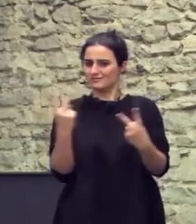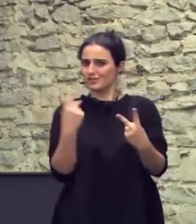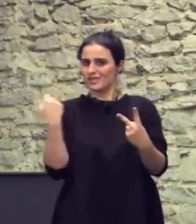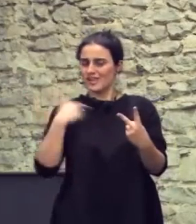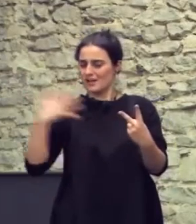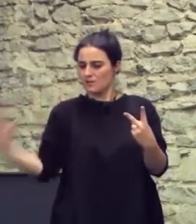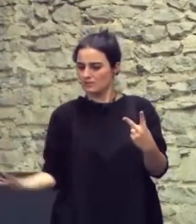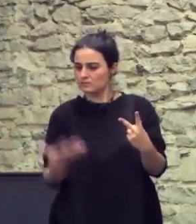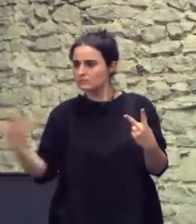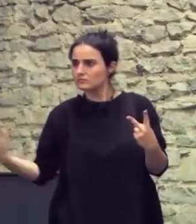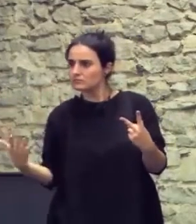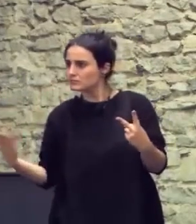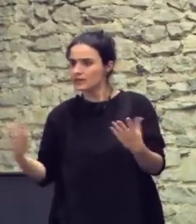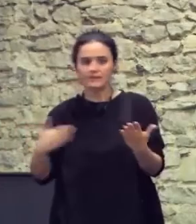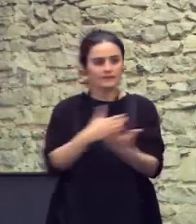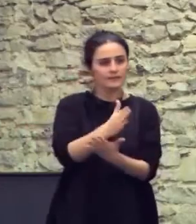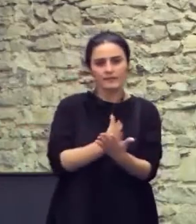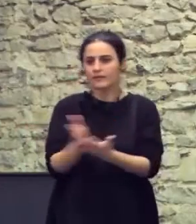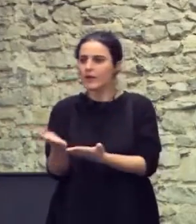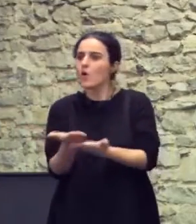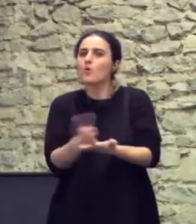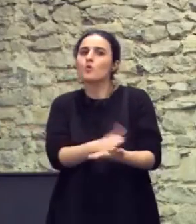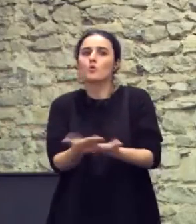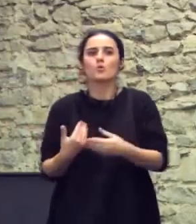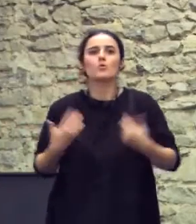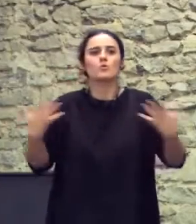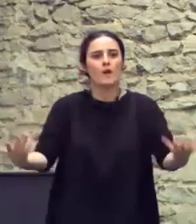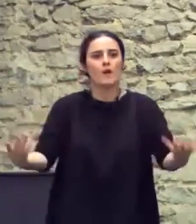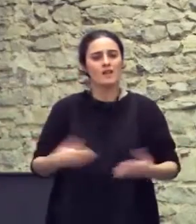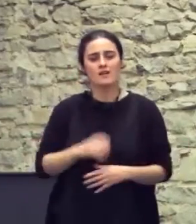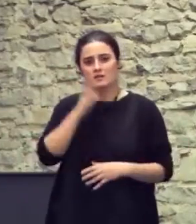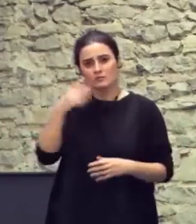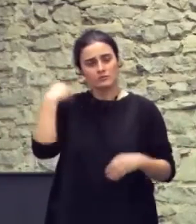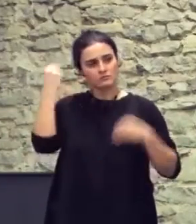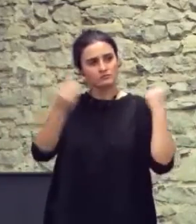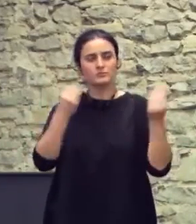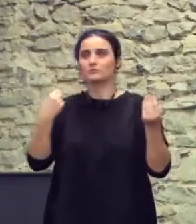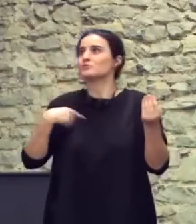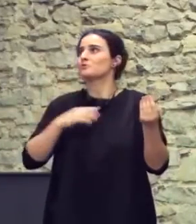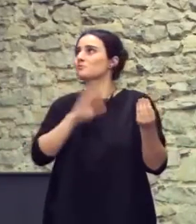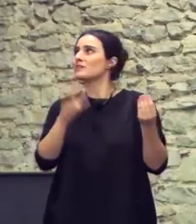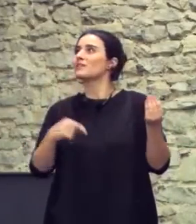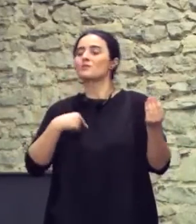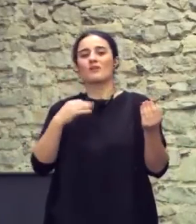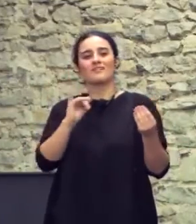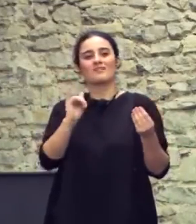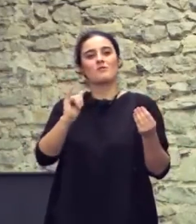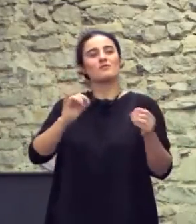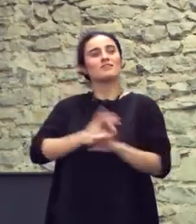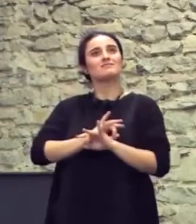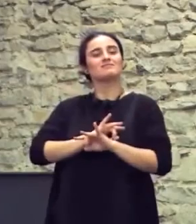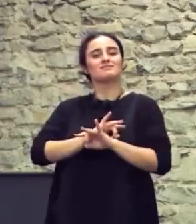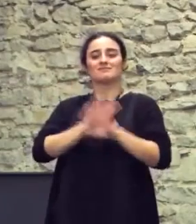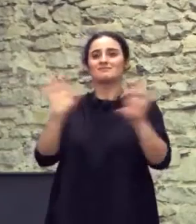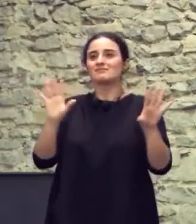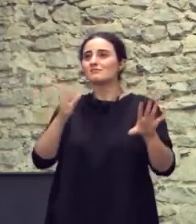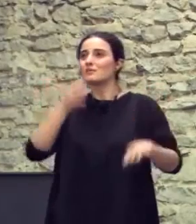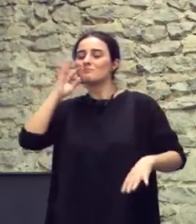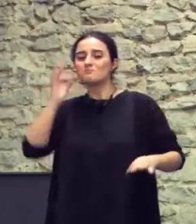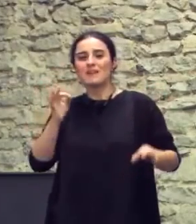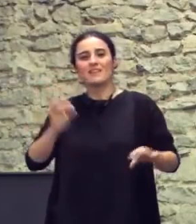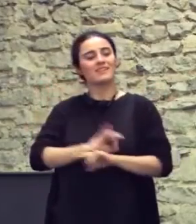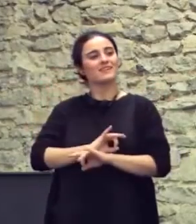gara aurroiei alde batera edo bestera. Zergaitik, pues, pentsatzen dugulako, ba hori, egia berdadero bat daramatela barruan, eta gehien bat, egia berdadero horrek ez